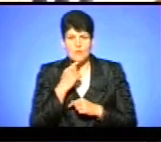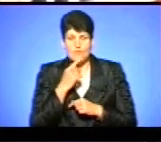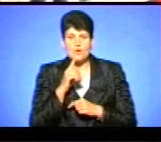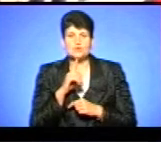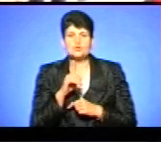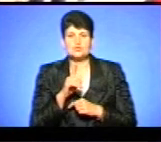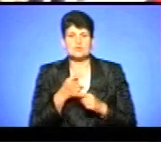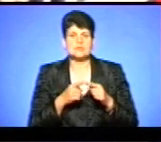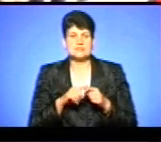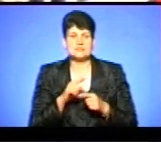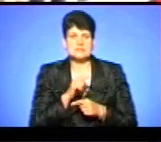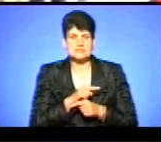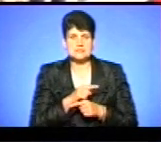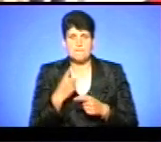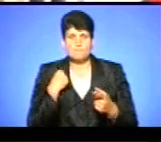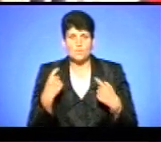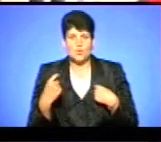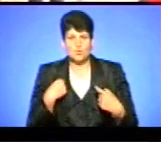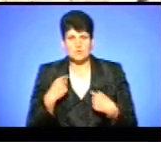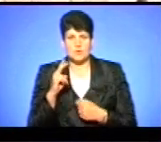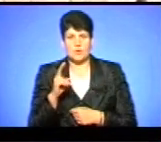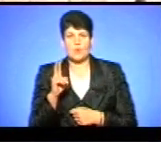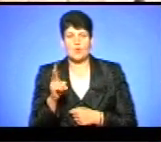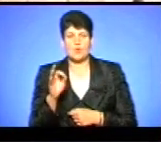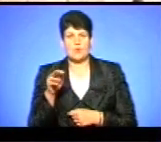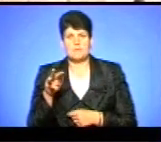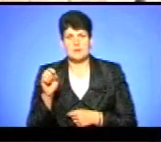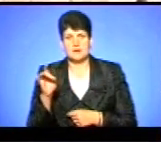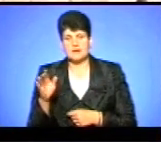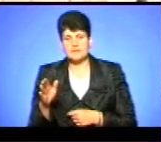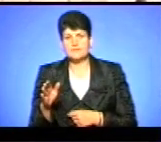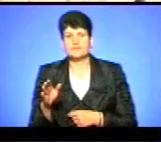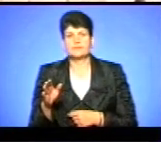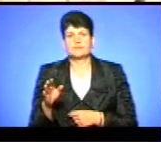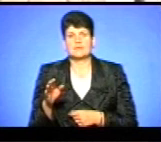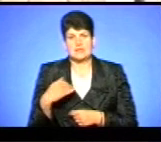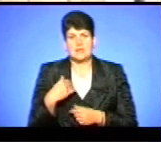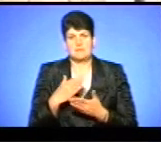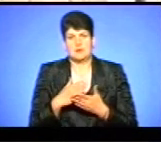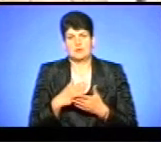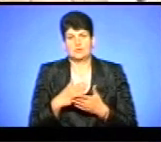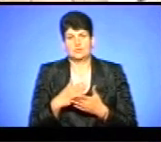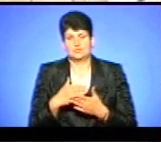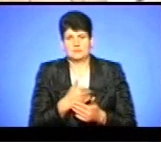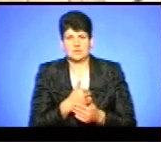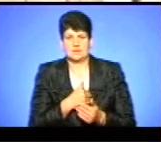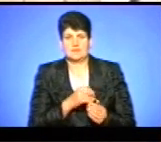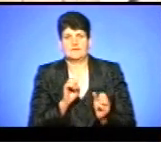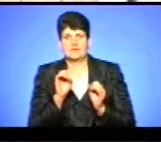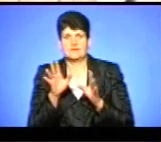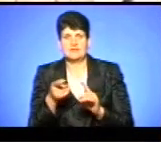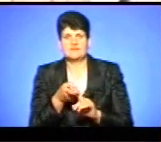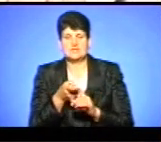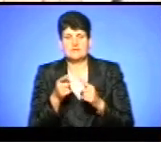вони від покусів комарів. Я дитину маю намір доставити в інфекційне